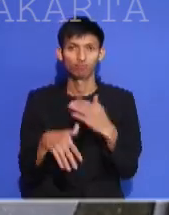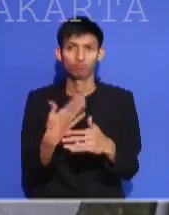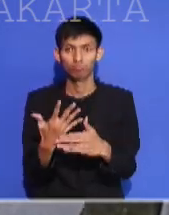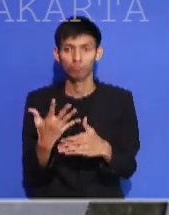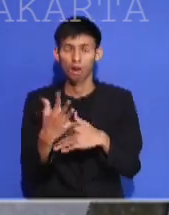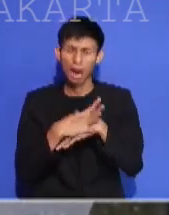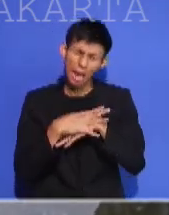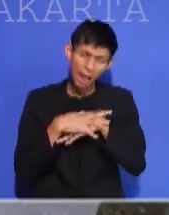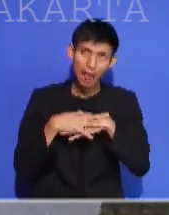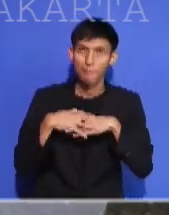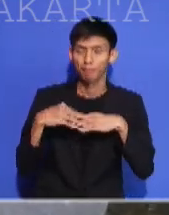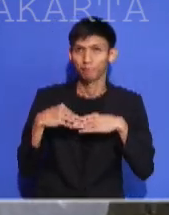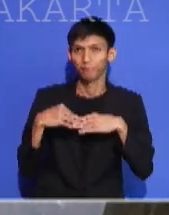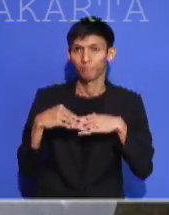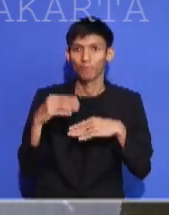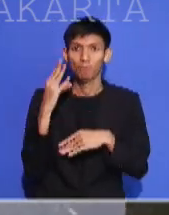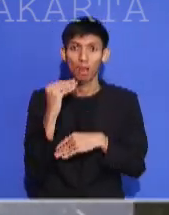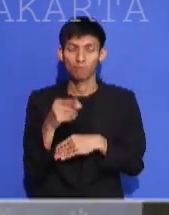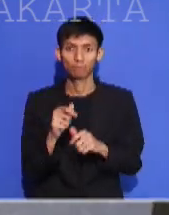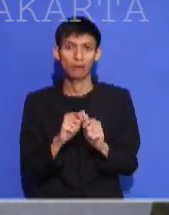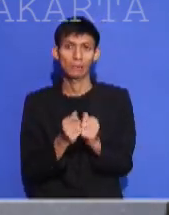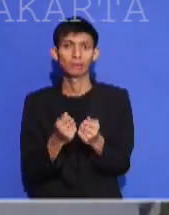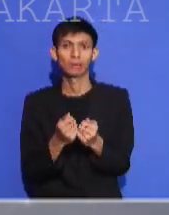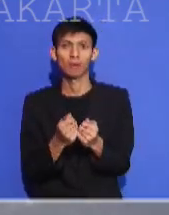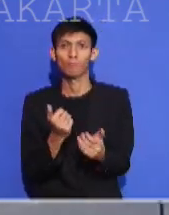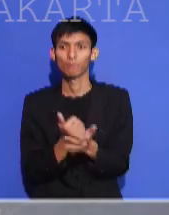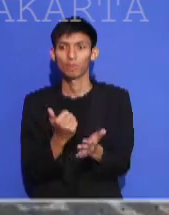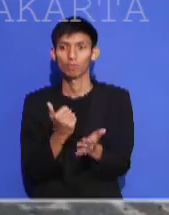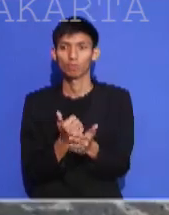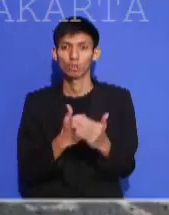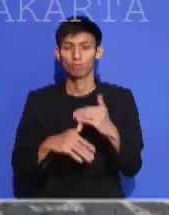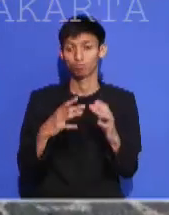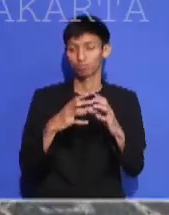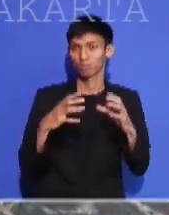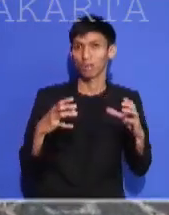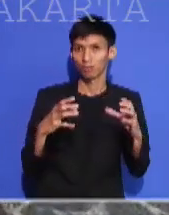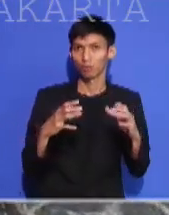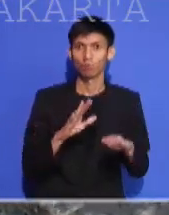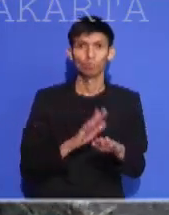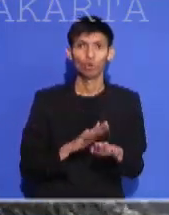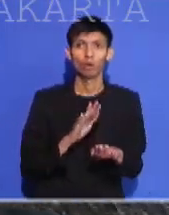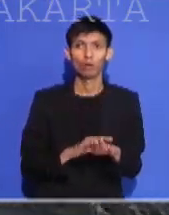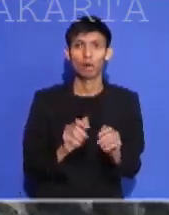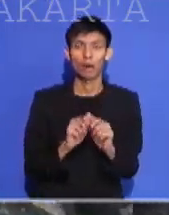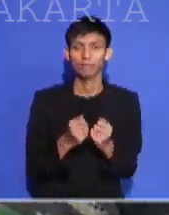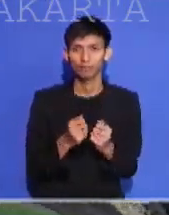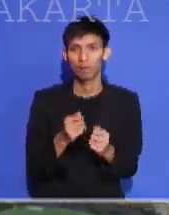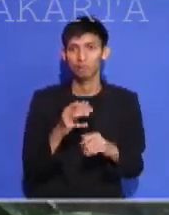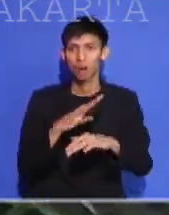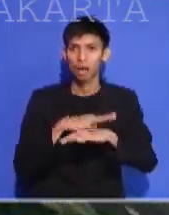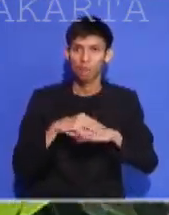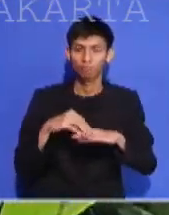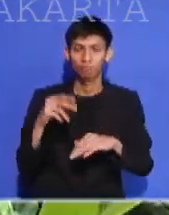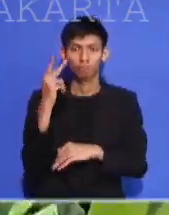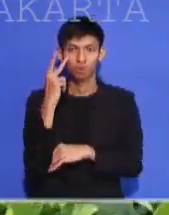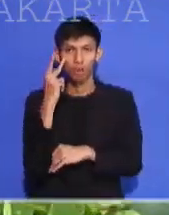miturut pengalamanipun ukuran kacangipun langkung ageng. Kejai menika budidaya kacang kanthi cara organik menika saged njagi kawontenan